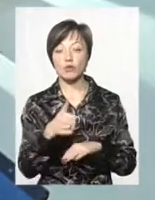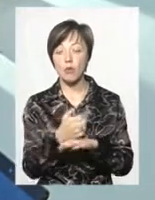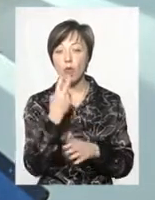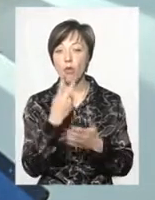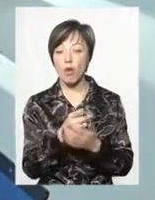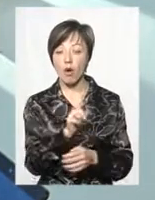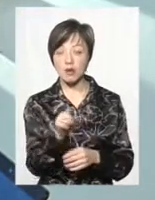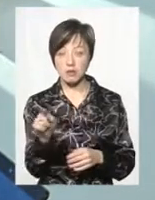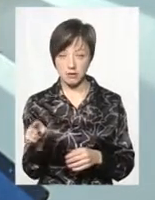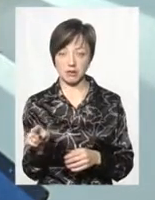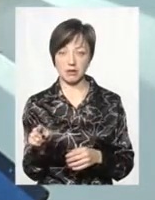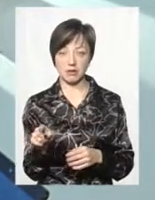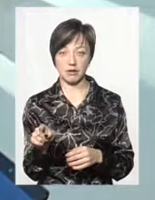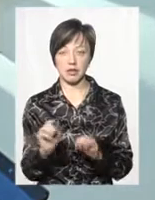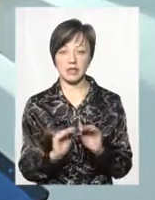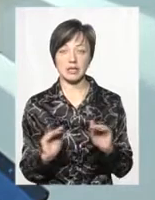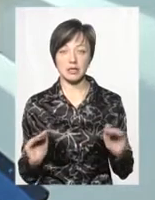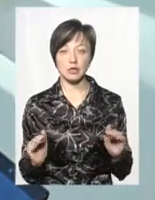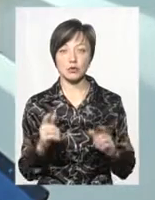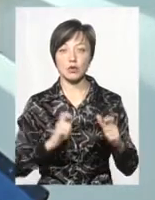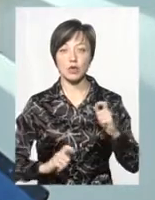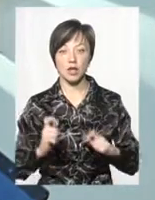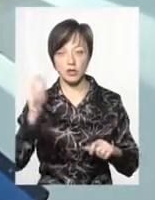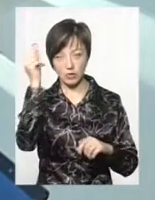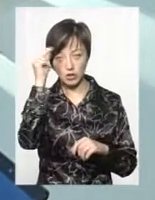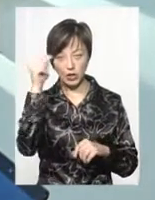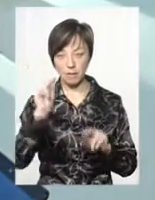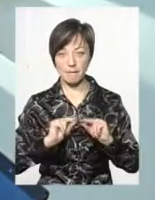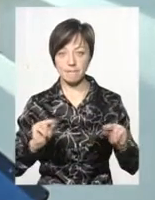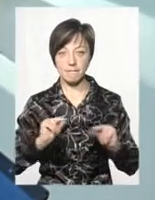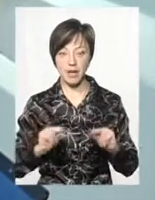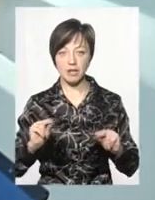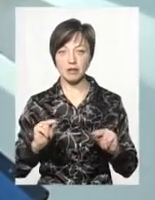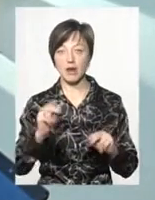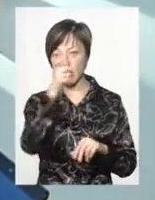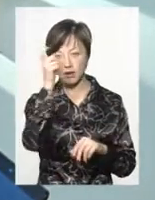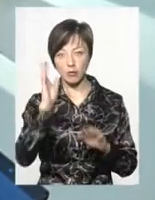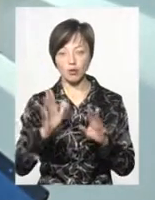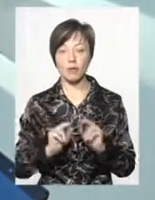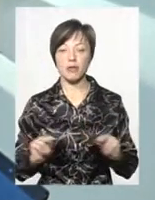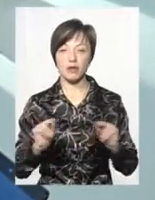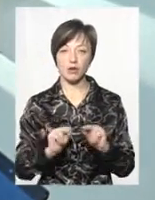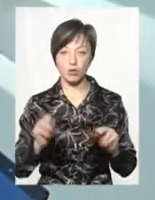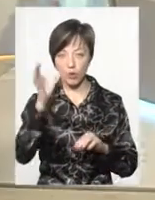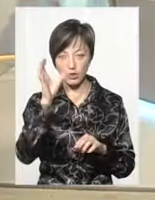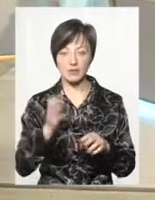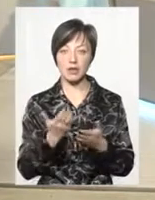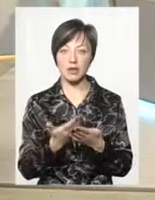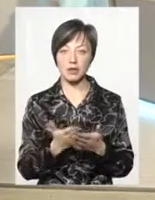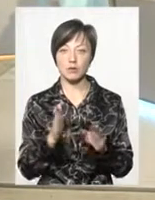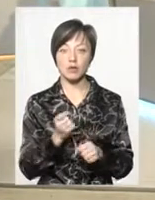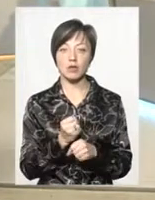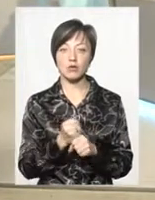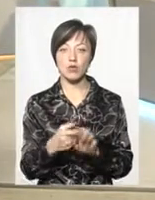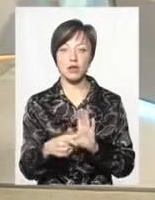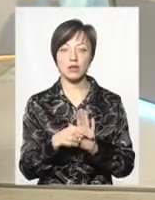бо вони, діти, які, студенти, які навчаються в педагогічній академії, будуть педагогами, освітянами. Вони будуть